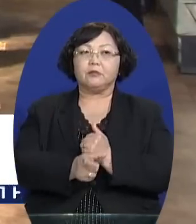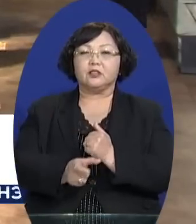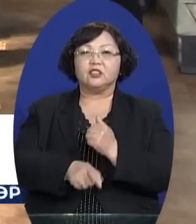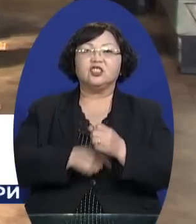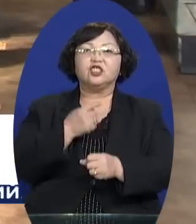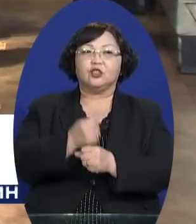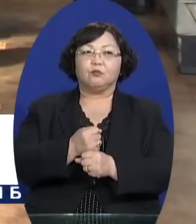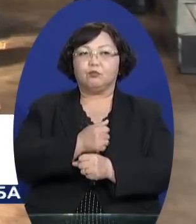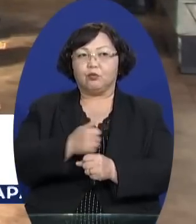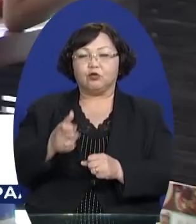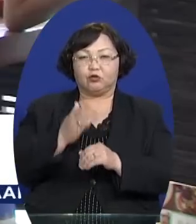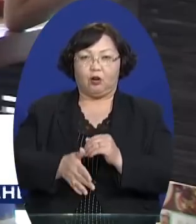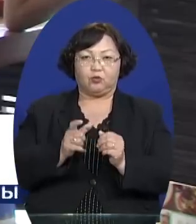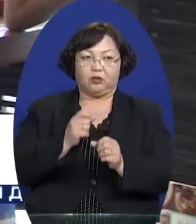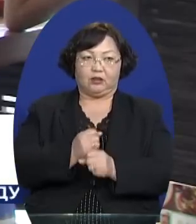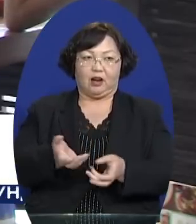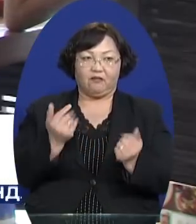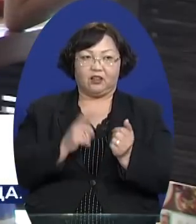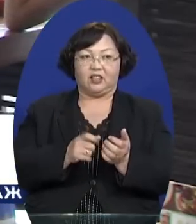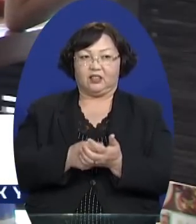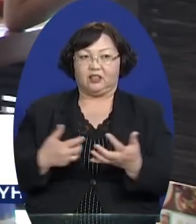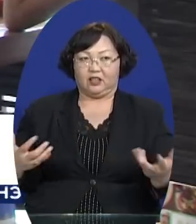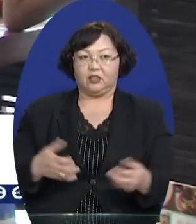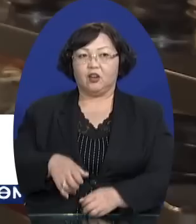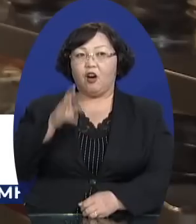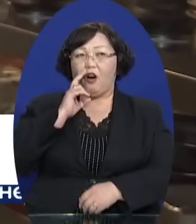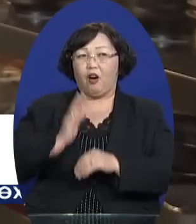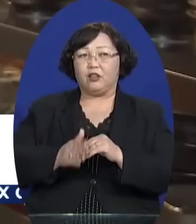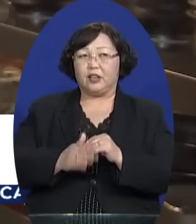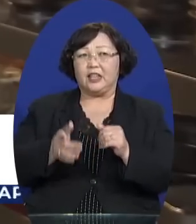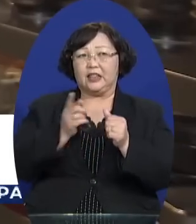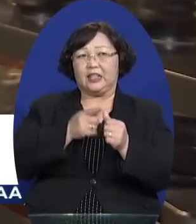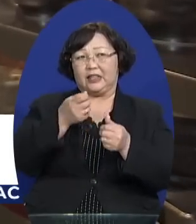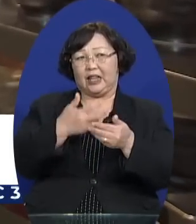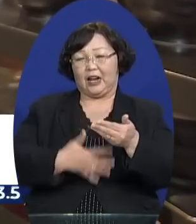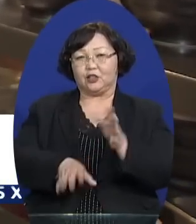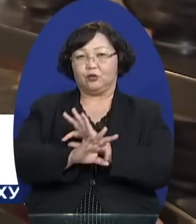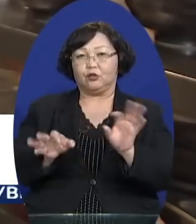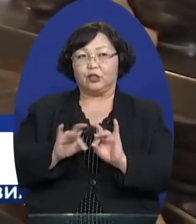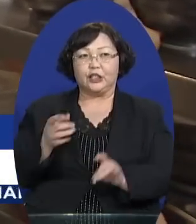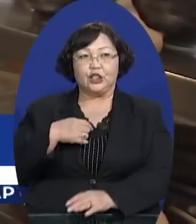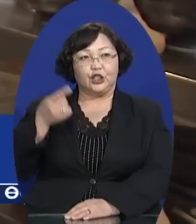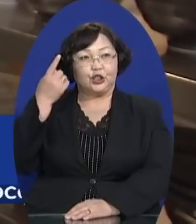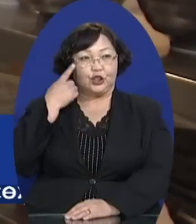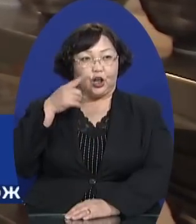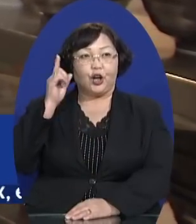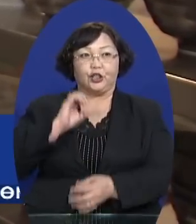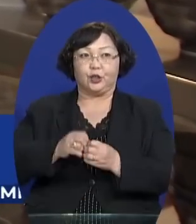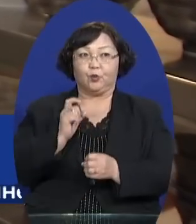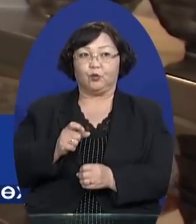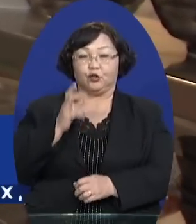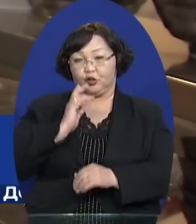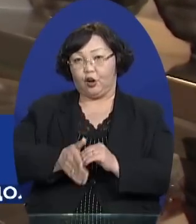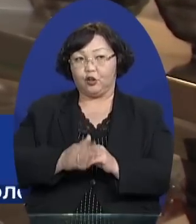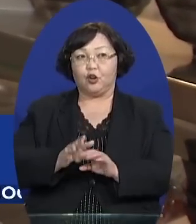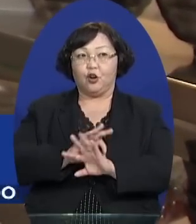Нэг тавган дээр гахаал болгон үрцгэн маш олон дараалттай бүтдэг байгаа. Мөн тэрүүг зохиож байгаа хүн тогооч ч гэсэн маш тийм олон